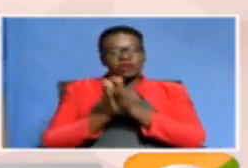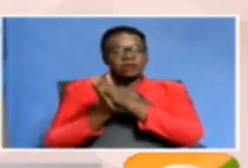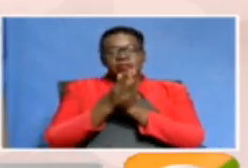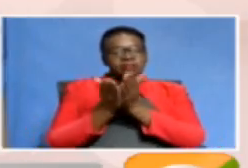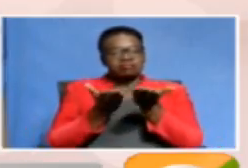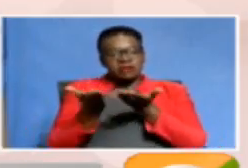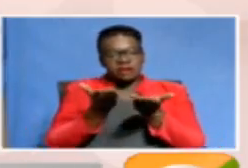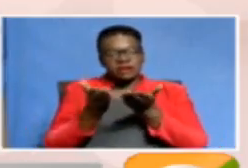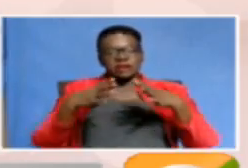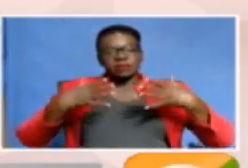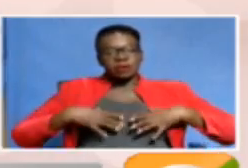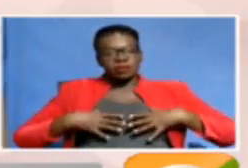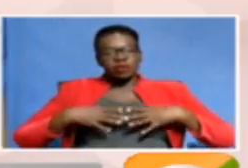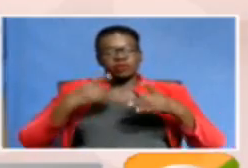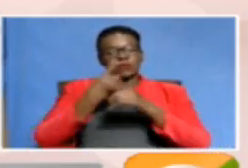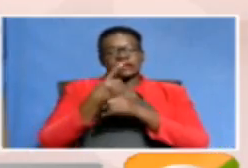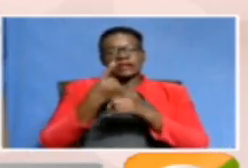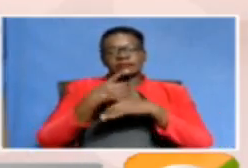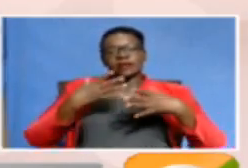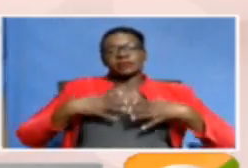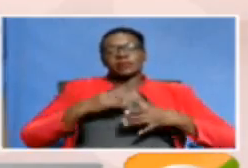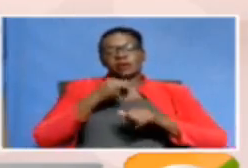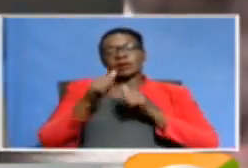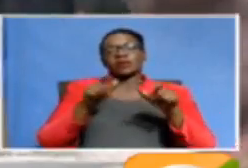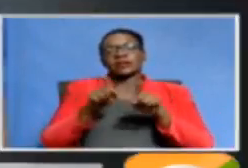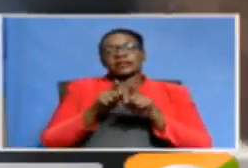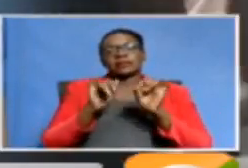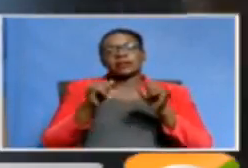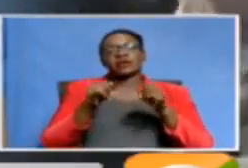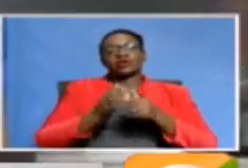wateja wao kwenye taarifa ifuatayo.